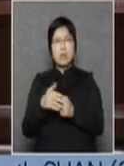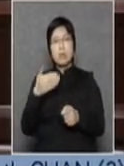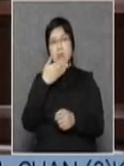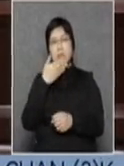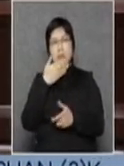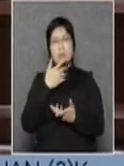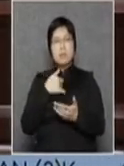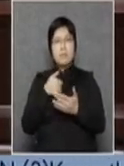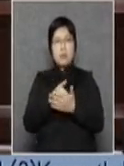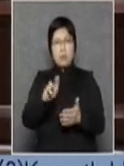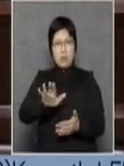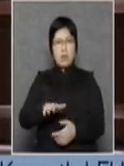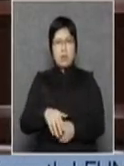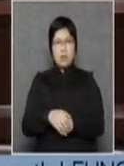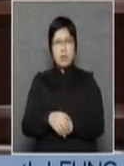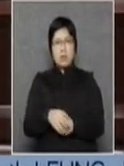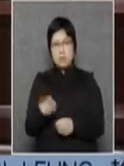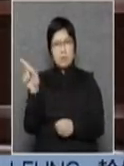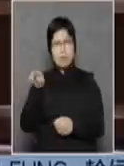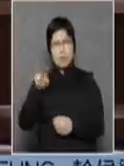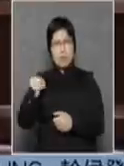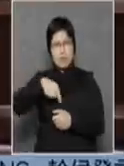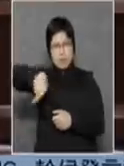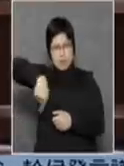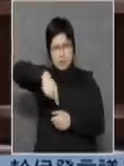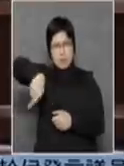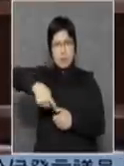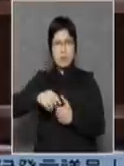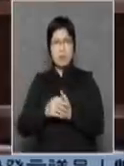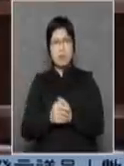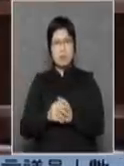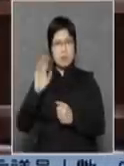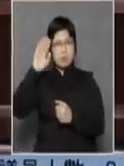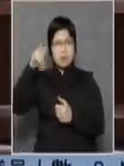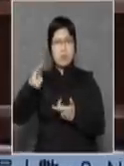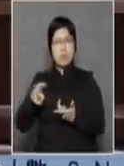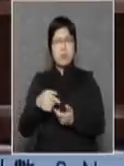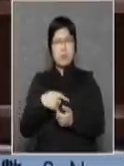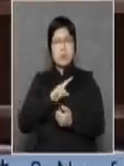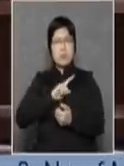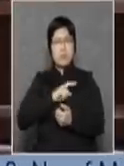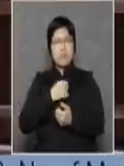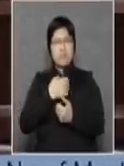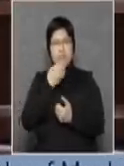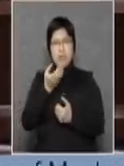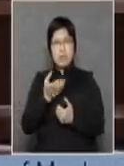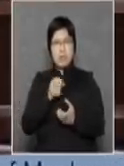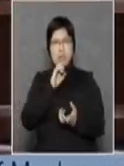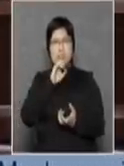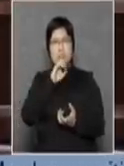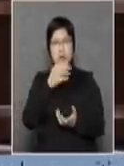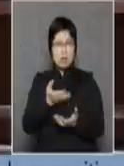好阻住我去揾地啊，因為第日都係累返你自己啊，咁講啲咁嘅嘢。